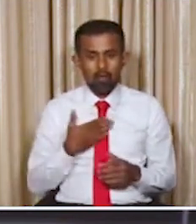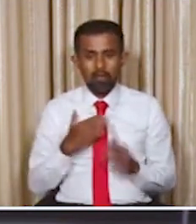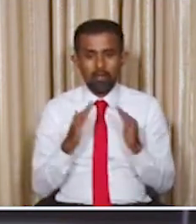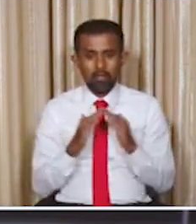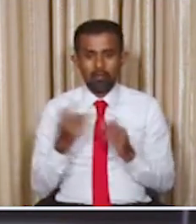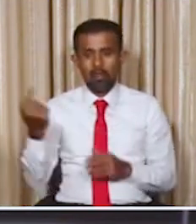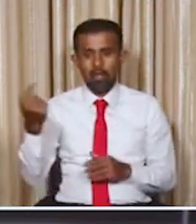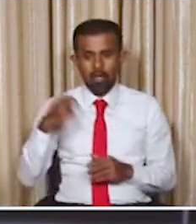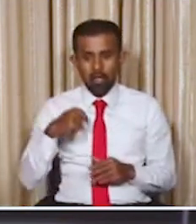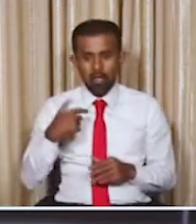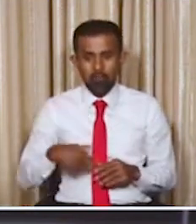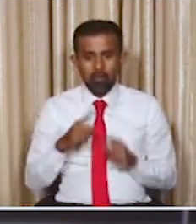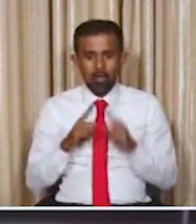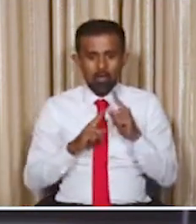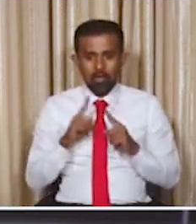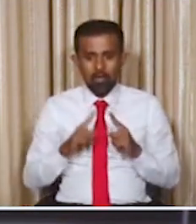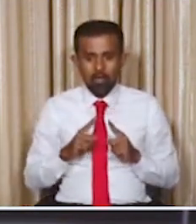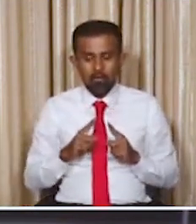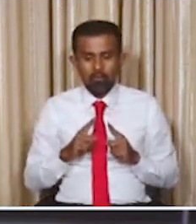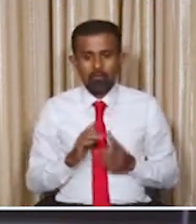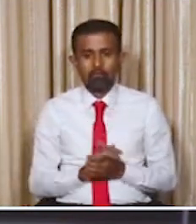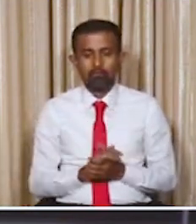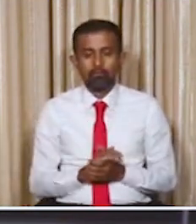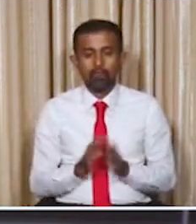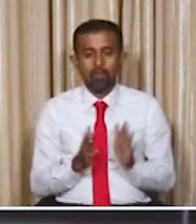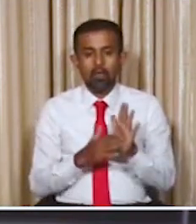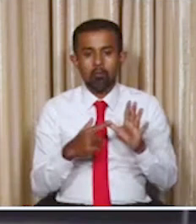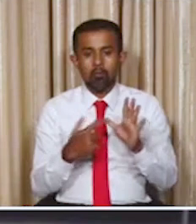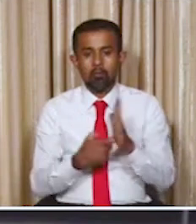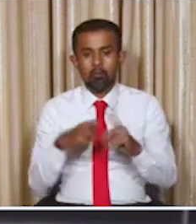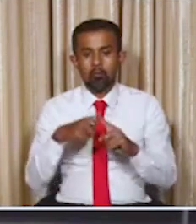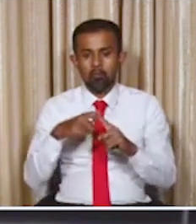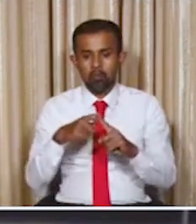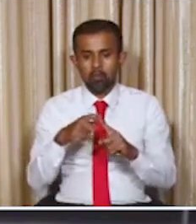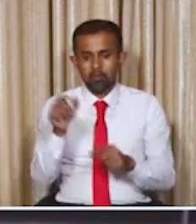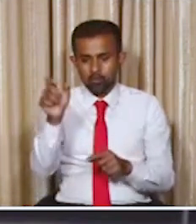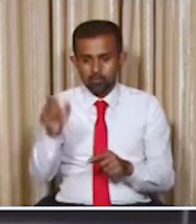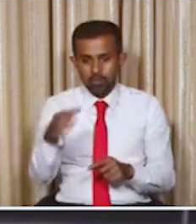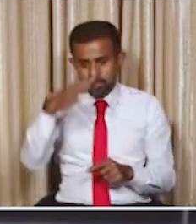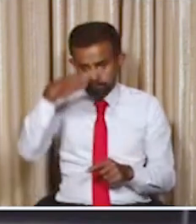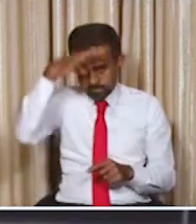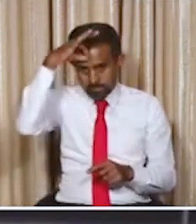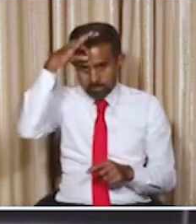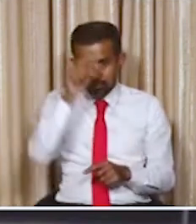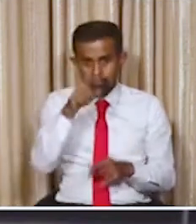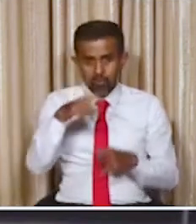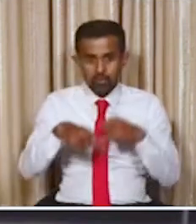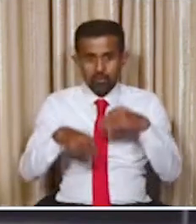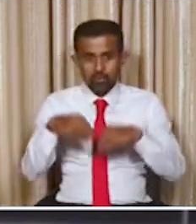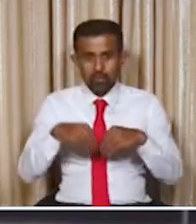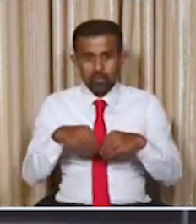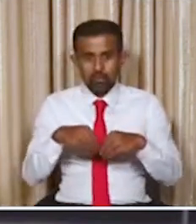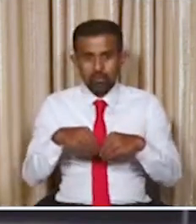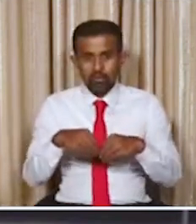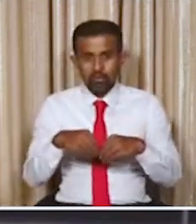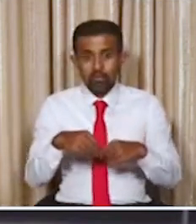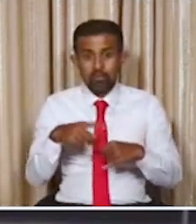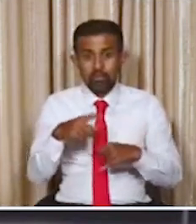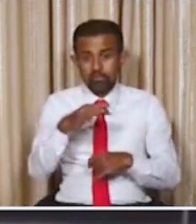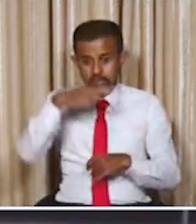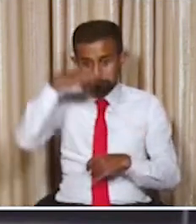ගෙදරට ඇවිල්ලා මෙහෙම සාකච්ඡා ගරු මරික්කා mantrituma ඔබතුමා සිංහල මිනිසයාගේ ඡන්දය අරගෙන තවරි ක්‍රම